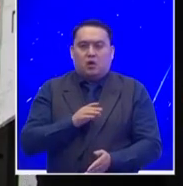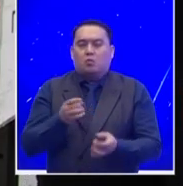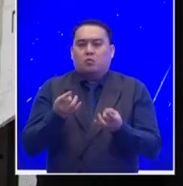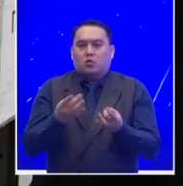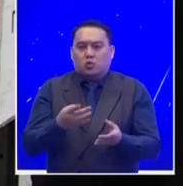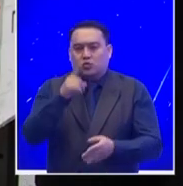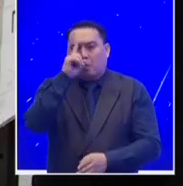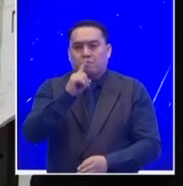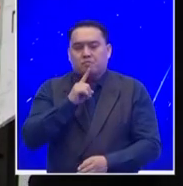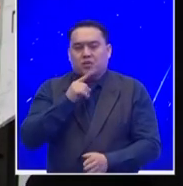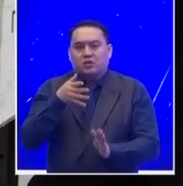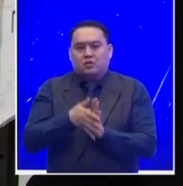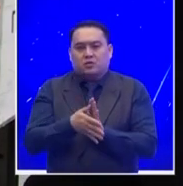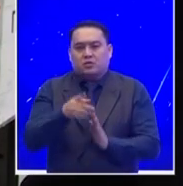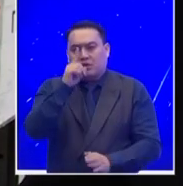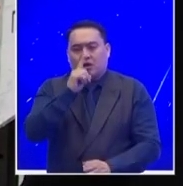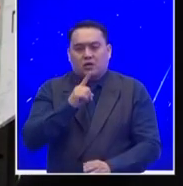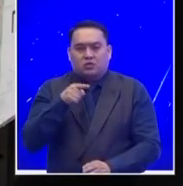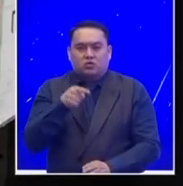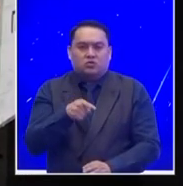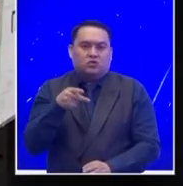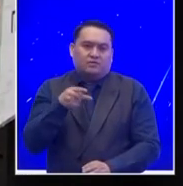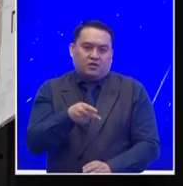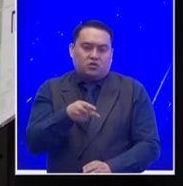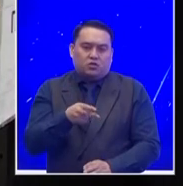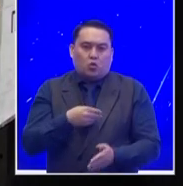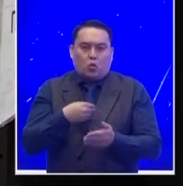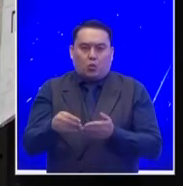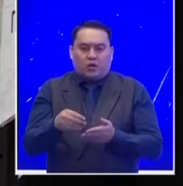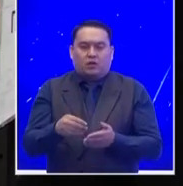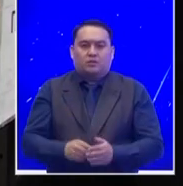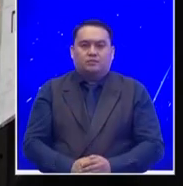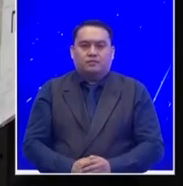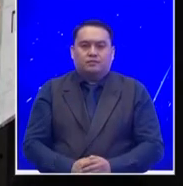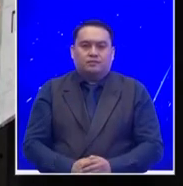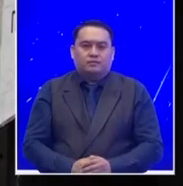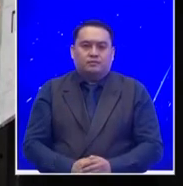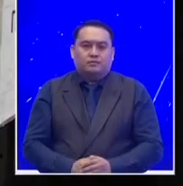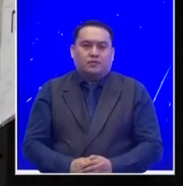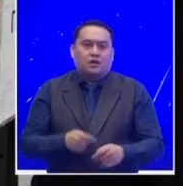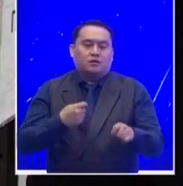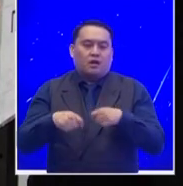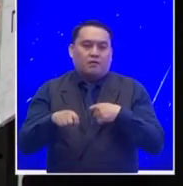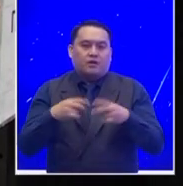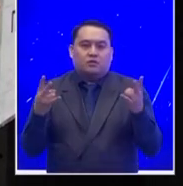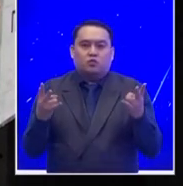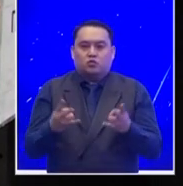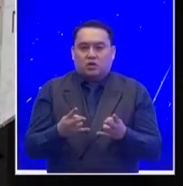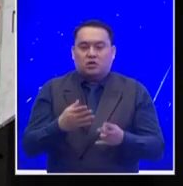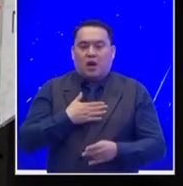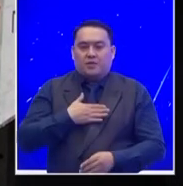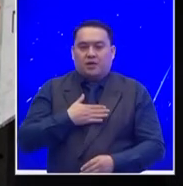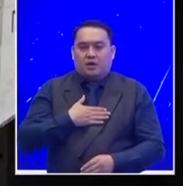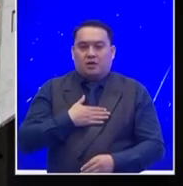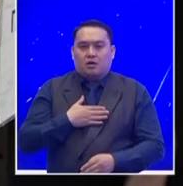Достаточно раз в месяц потратить 1000-2000 тенге и купить продукты первой необходимости. Кому-то эти товары сильно нужны, а для меня это